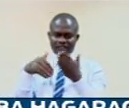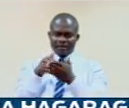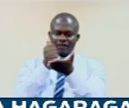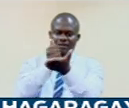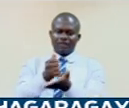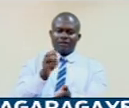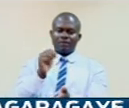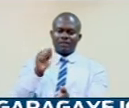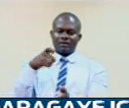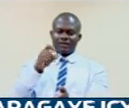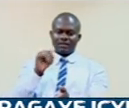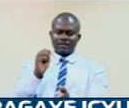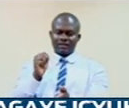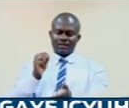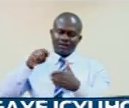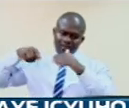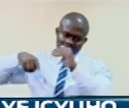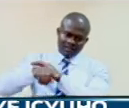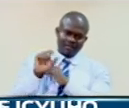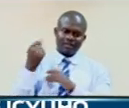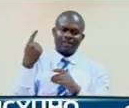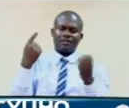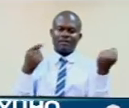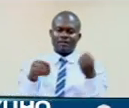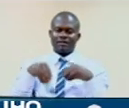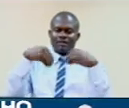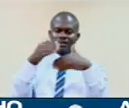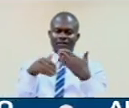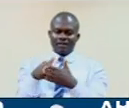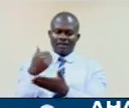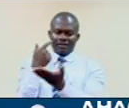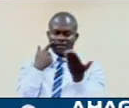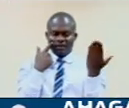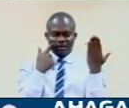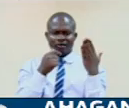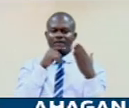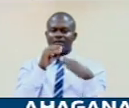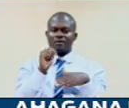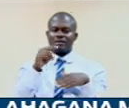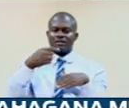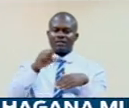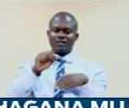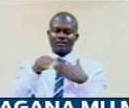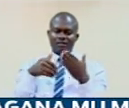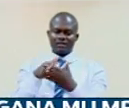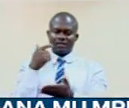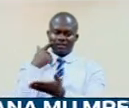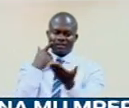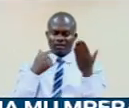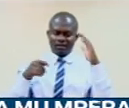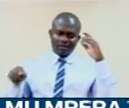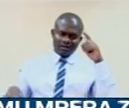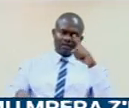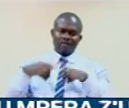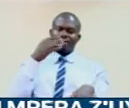Sekamana Maxime watsinze igitego cya mbere cy'iyi ikipe kuri pasi y'amazi ya ku mupira w'amazi yahawe n'umusore Mugisha Gilbert, aho uyu muvandimwe atsinda igitego